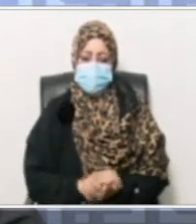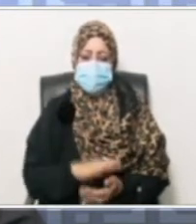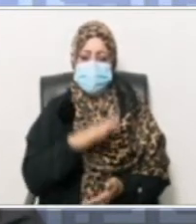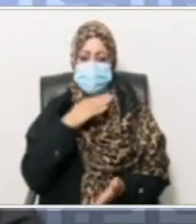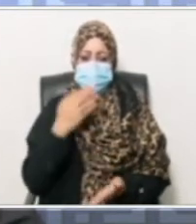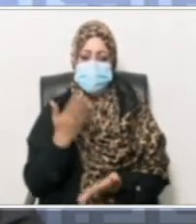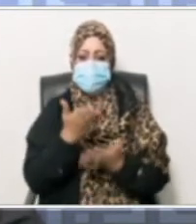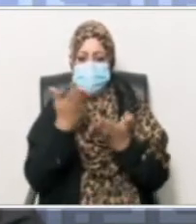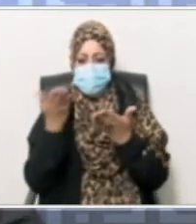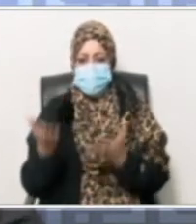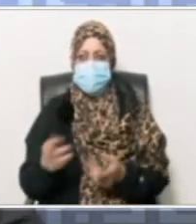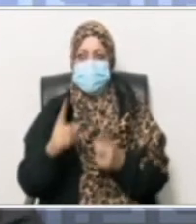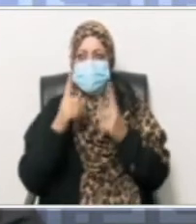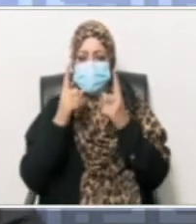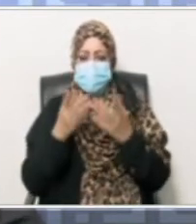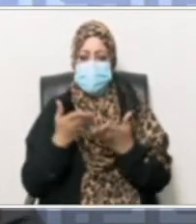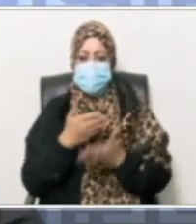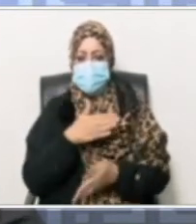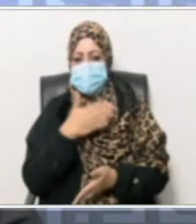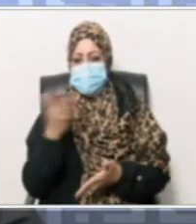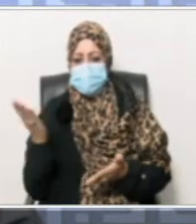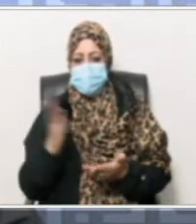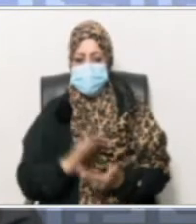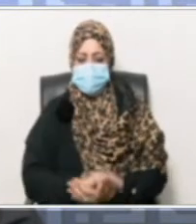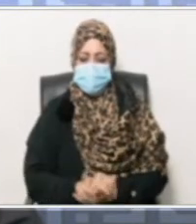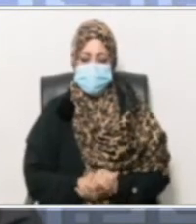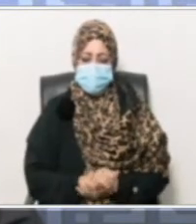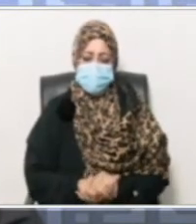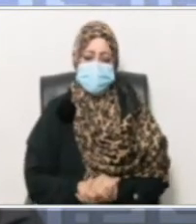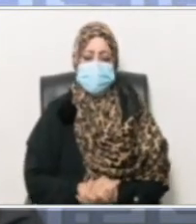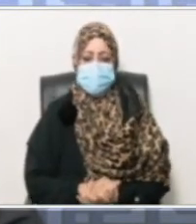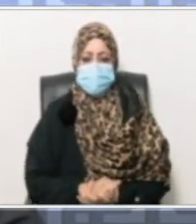ان شاء الله. معنا متصل.